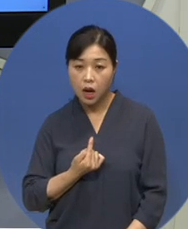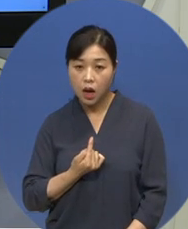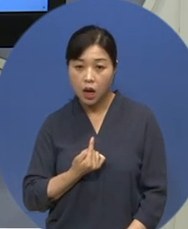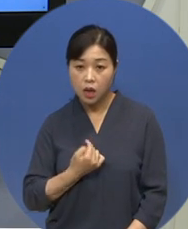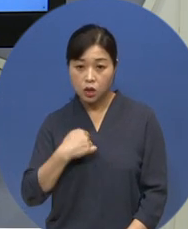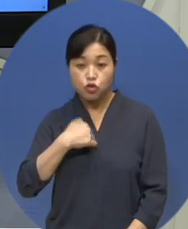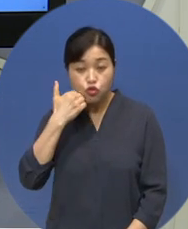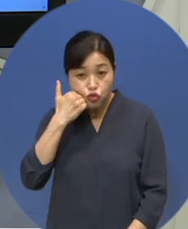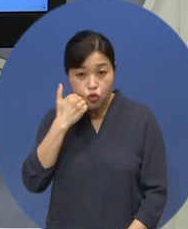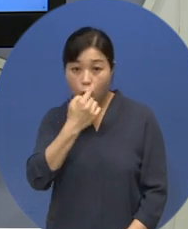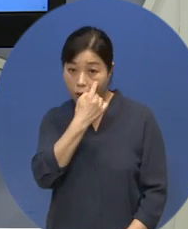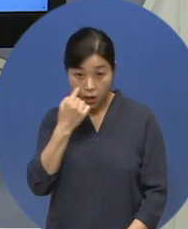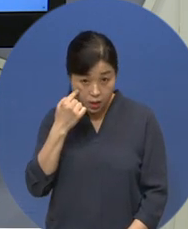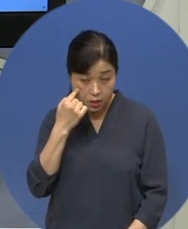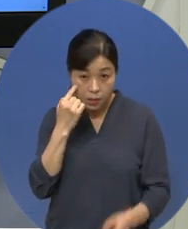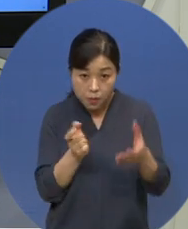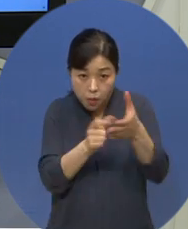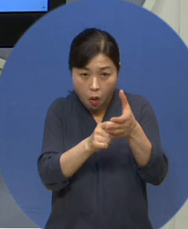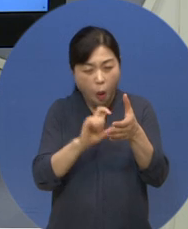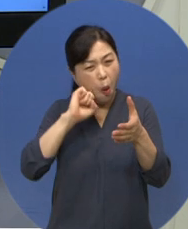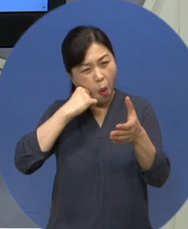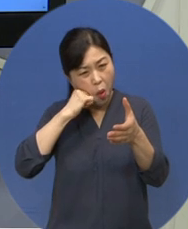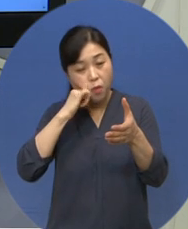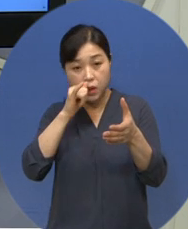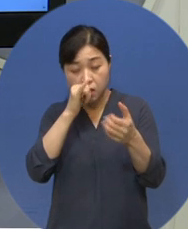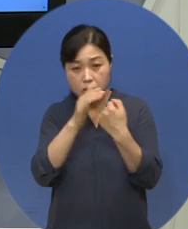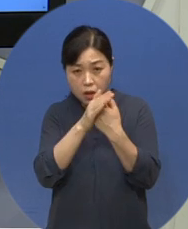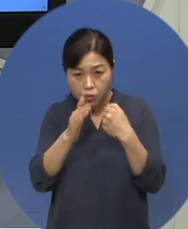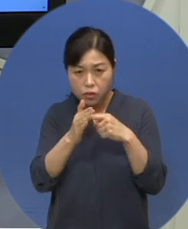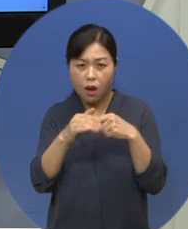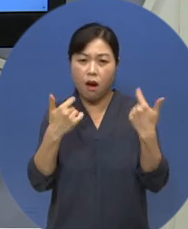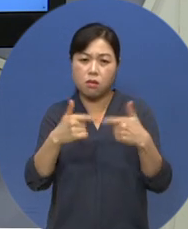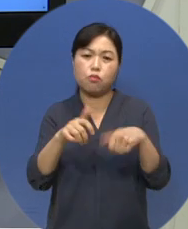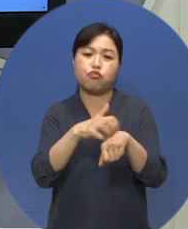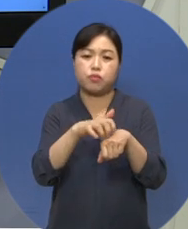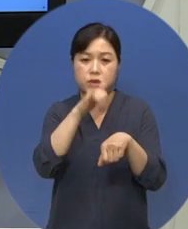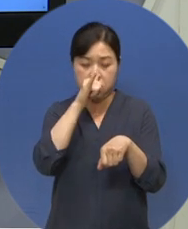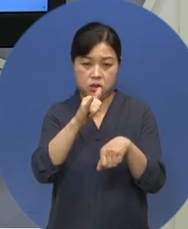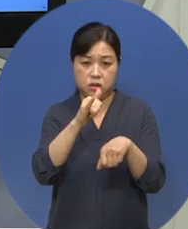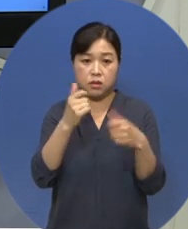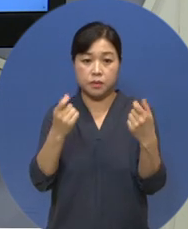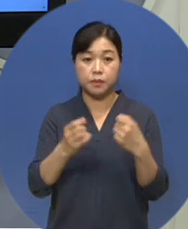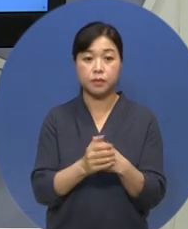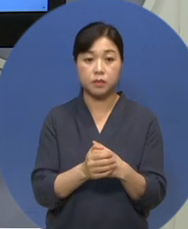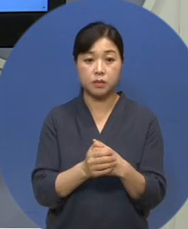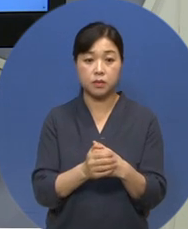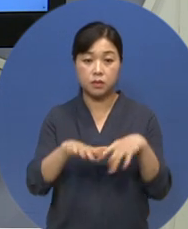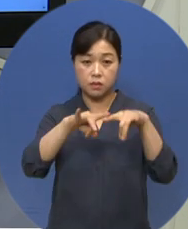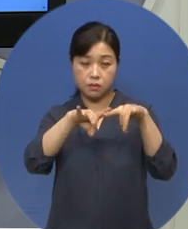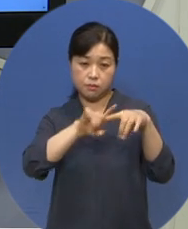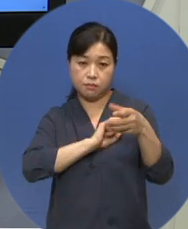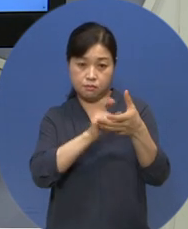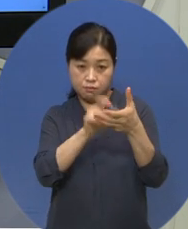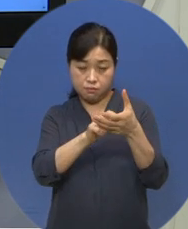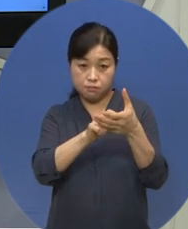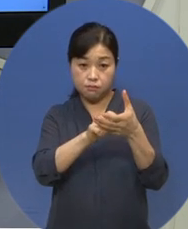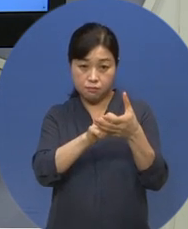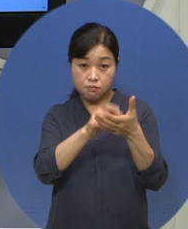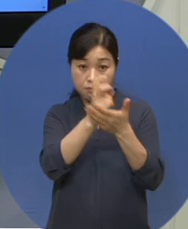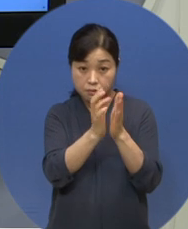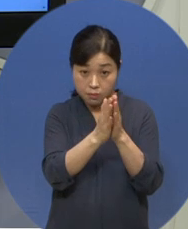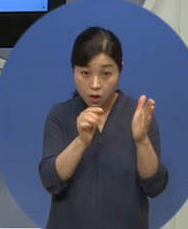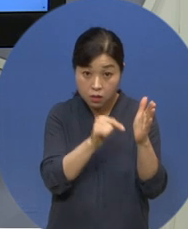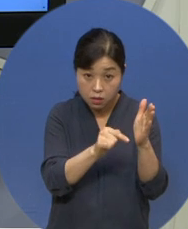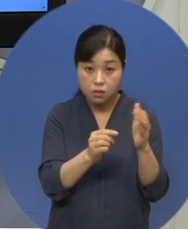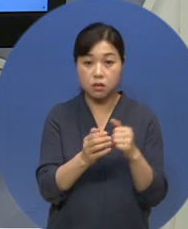절대 불과해 인증 시 마다 어려움을 겪고 있는 상황인데요 현재 전자 출입 명구 시행에 따라 이용자는